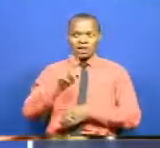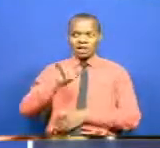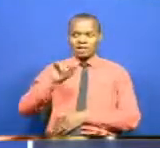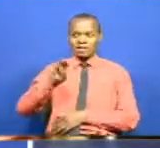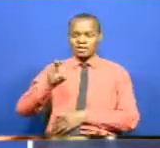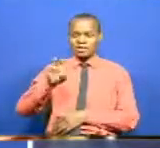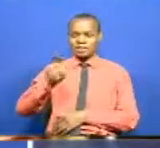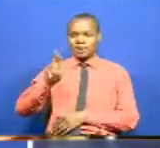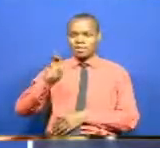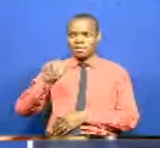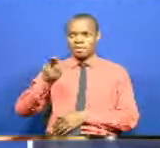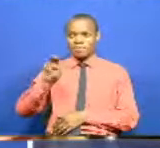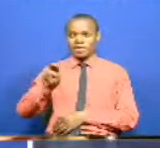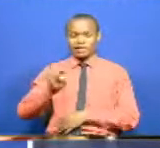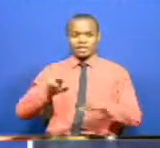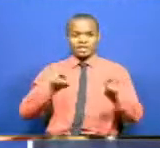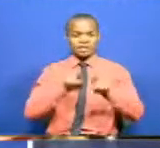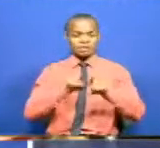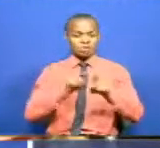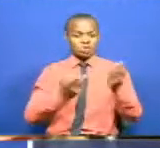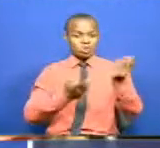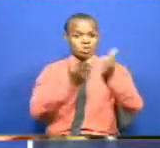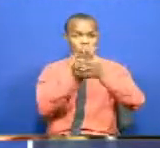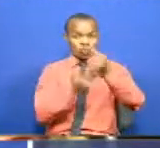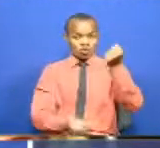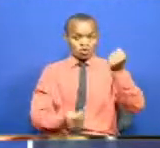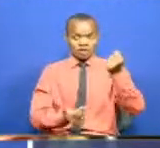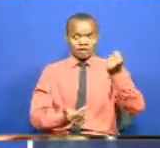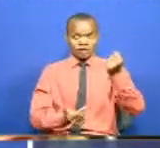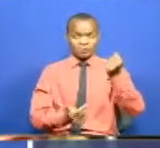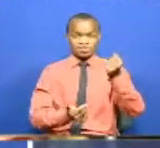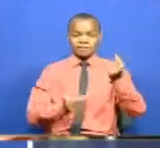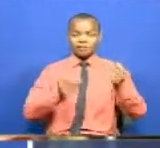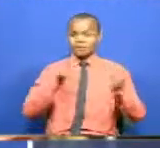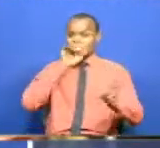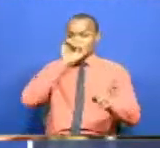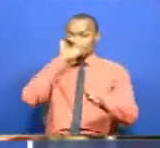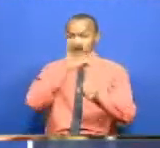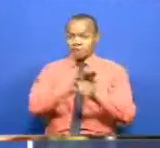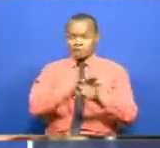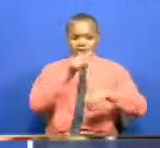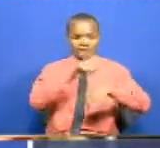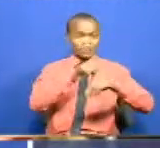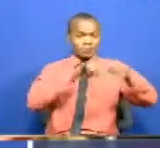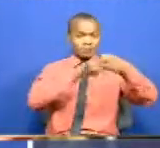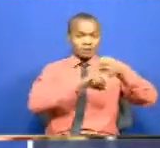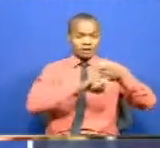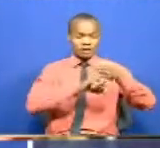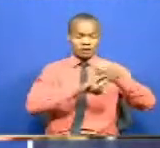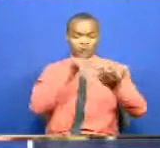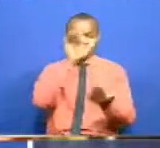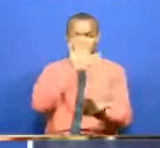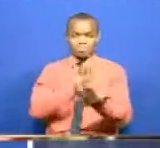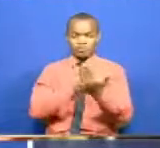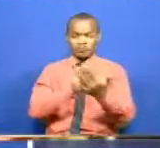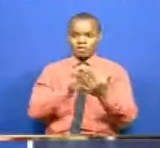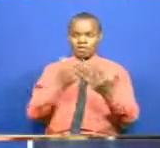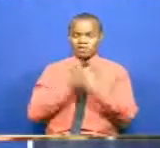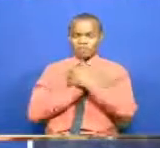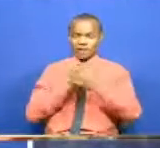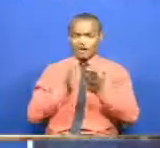Huko katika kaunti ya Nairobi, wapenzi hao wawili, mtazamaji, walikula kiapo cha ndoa katika kanisa mbele ya jamaa na marafiki.